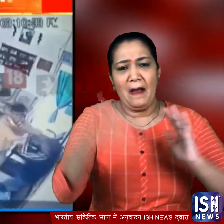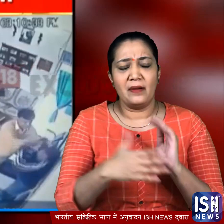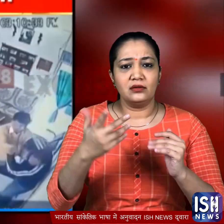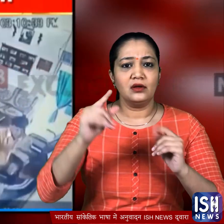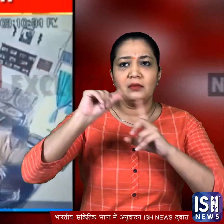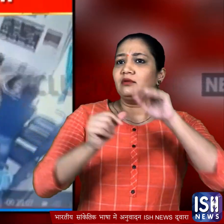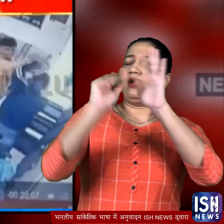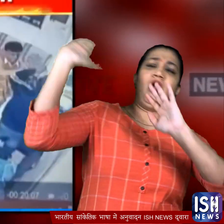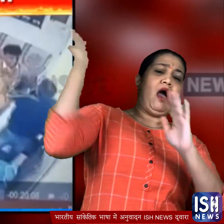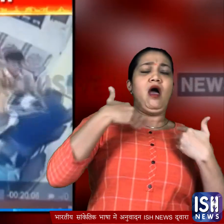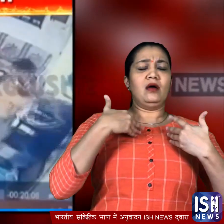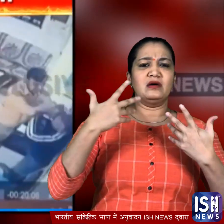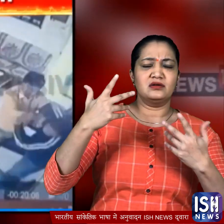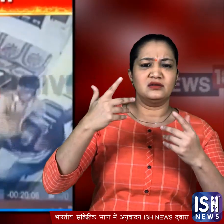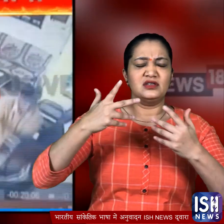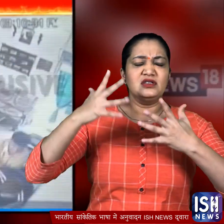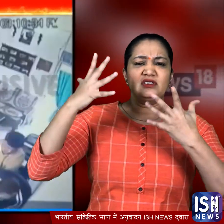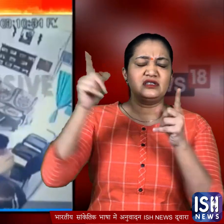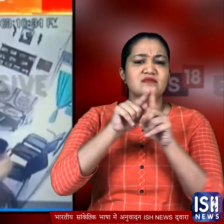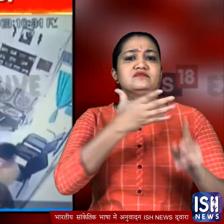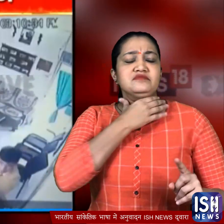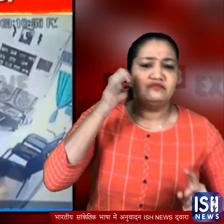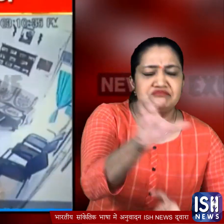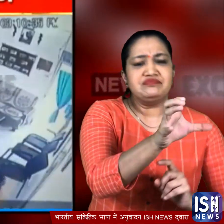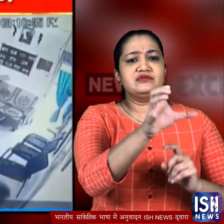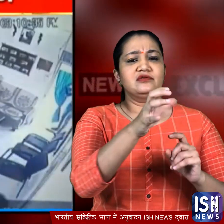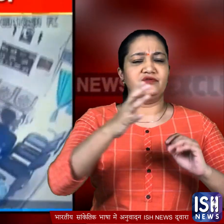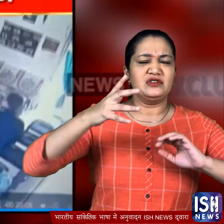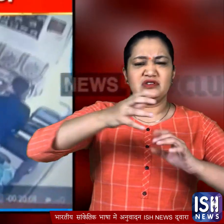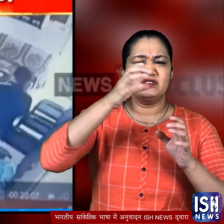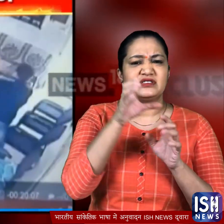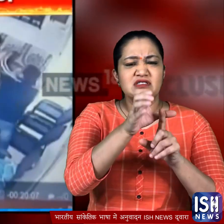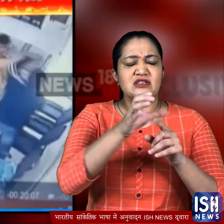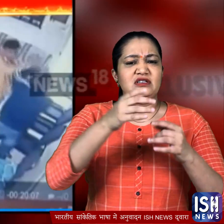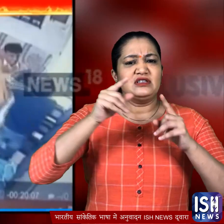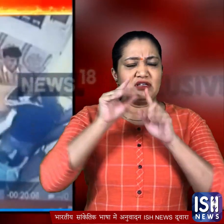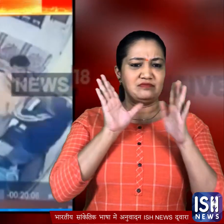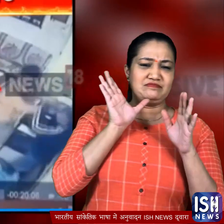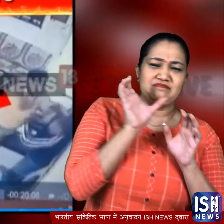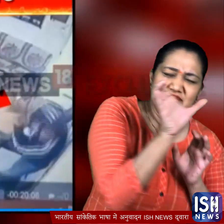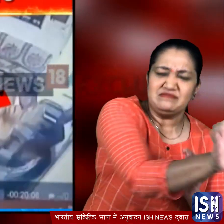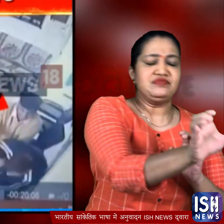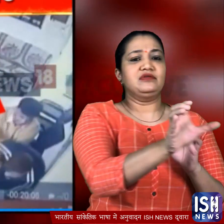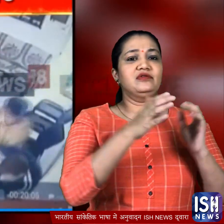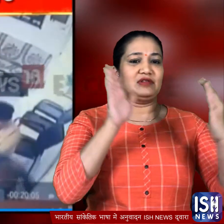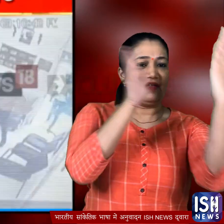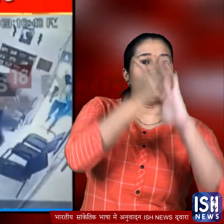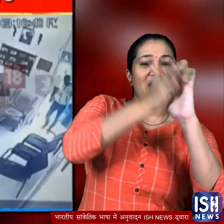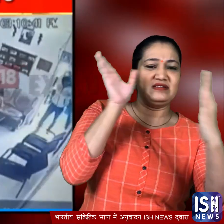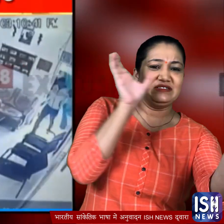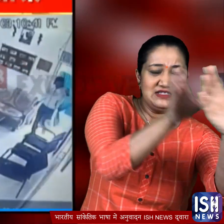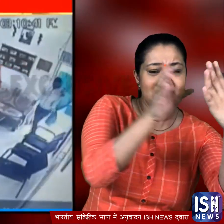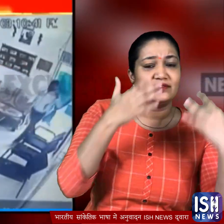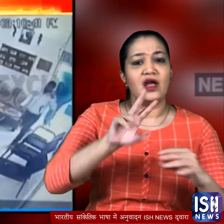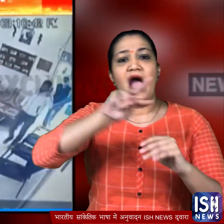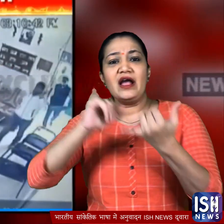पहले कि प्रिंसिपल कुछ समझ पाते, असिस्टेंट प्रोफेसर ने लपककर उनकी गर्दन पकड़ ली और पूरे जोर के साथ प्रिंसिपल को दीवार पर दे मारा। कुछ देर बाद